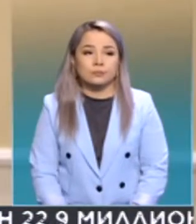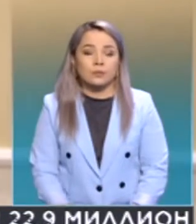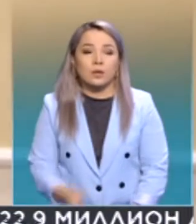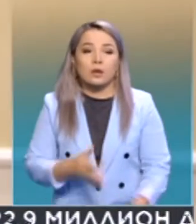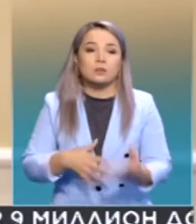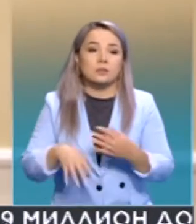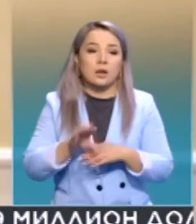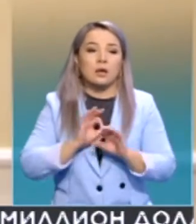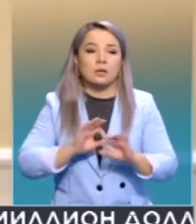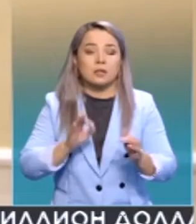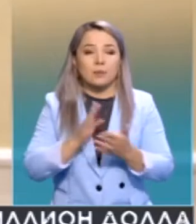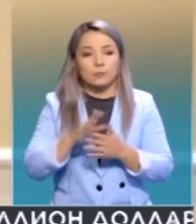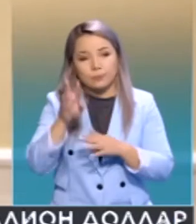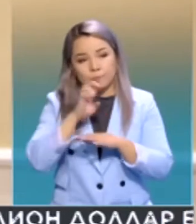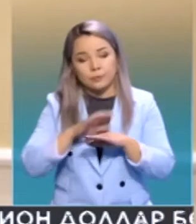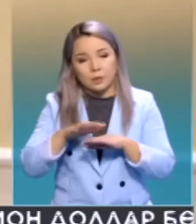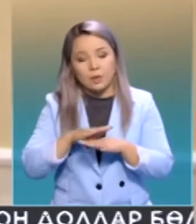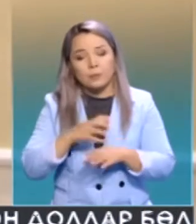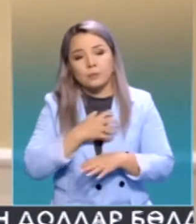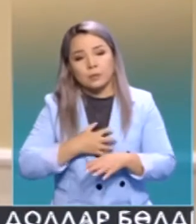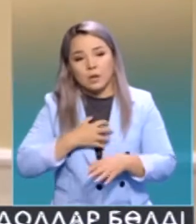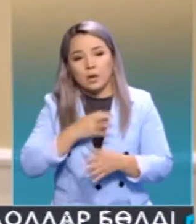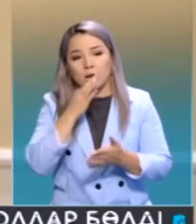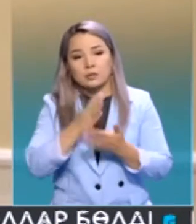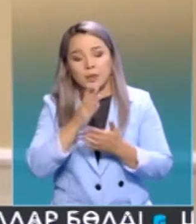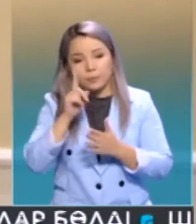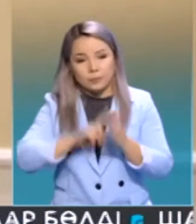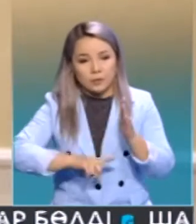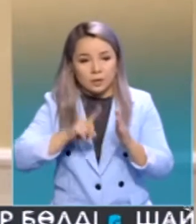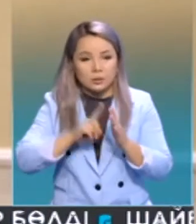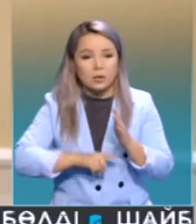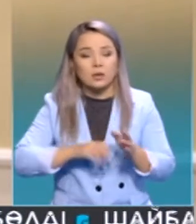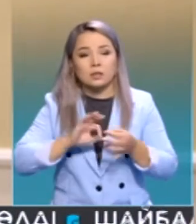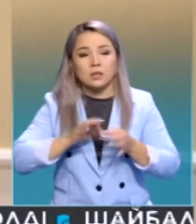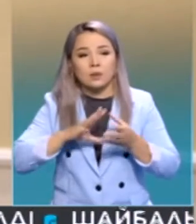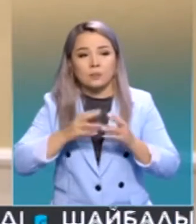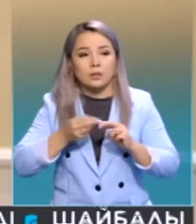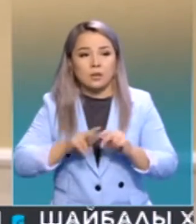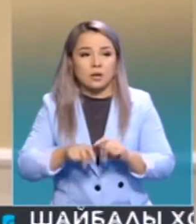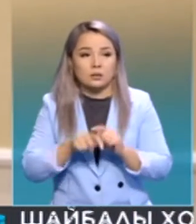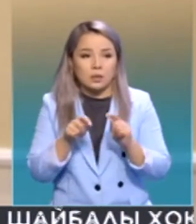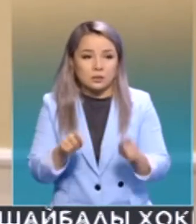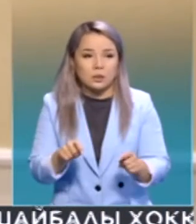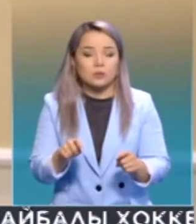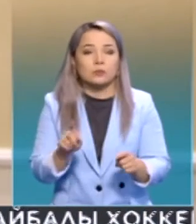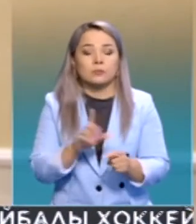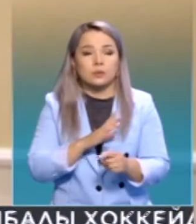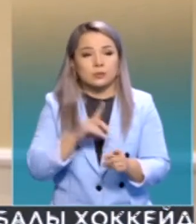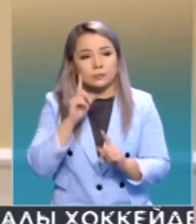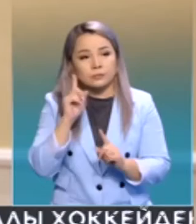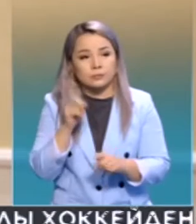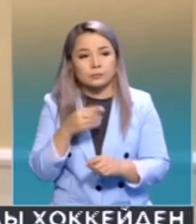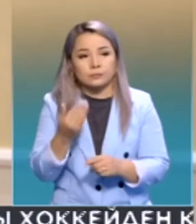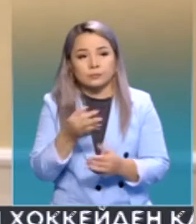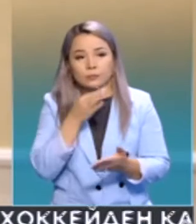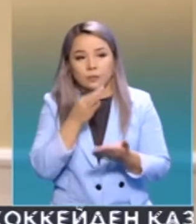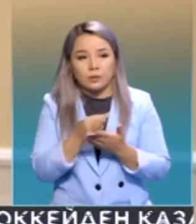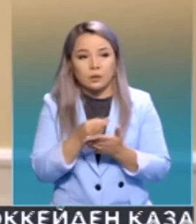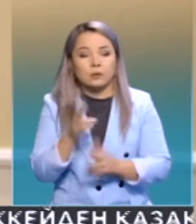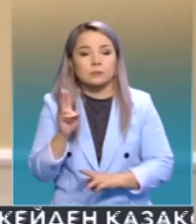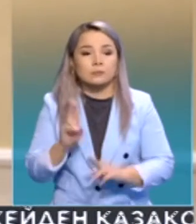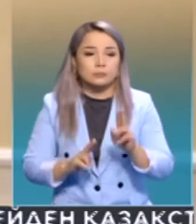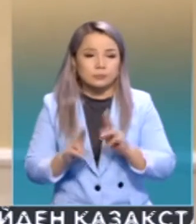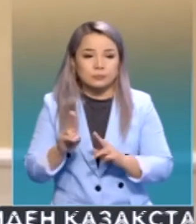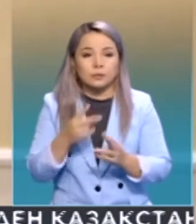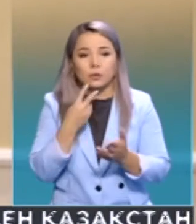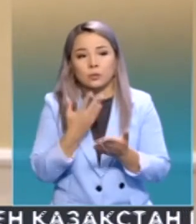Барлығы айтып жатыр, дін өте нәзік мәселе деп. Бұл жерге терең біліммен келу керек, одан кейін белгілі бір методологиялық басқа